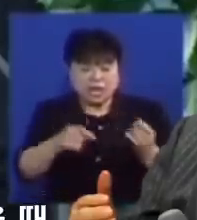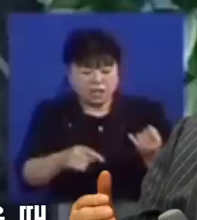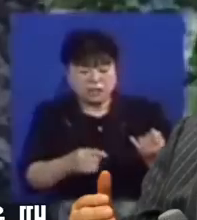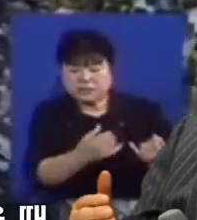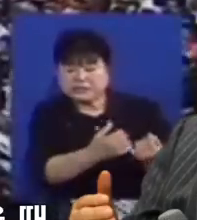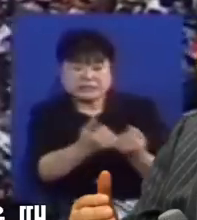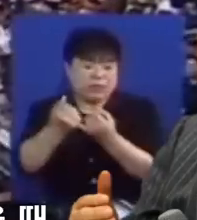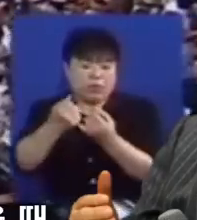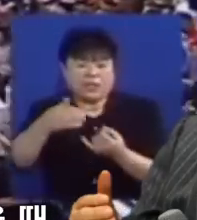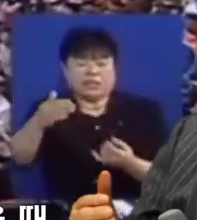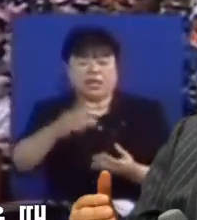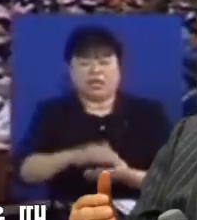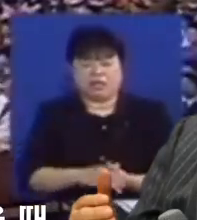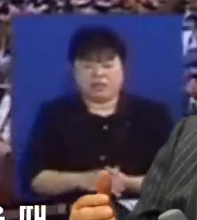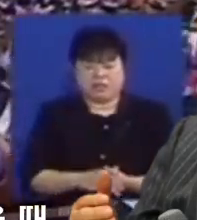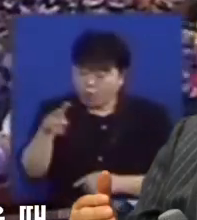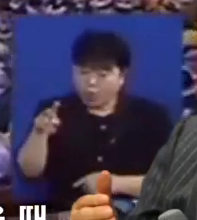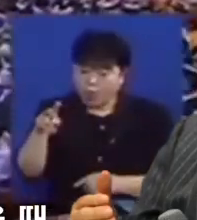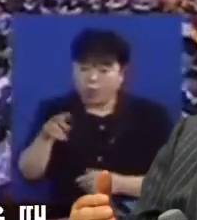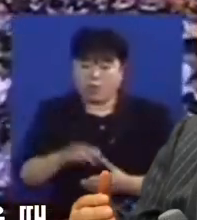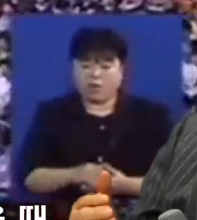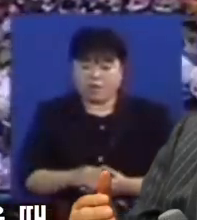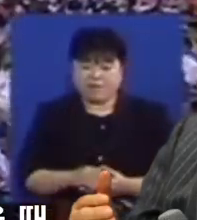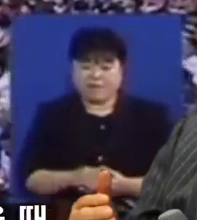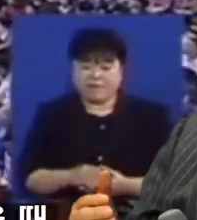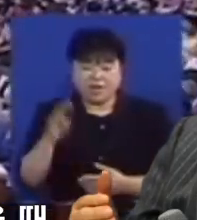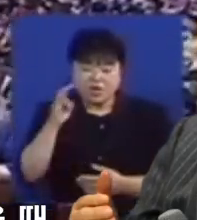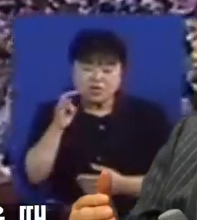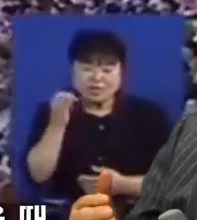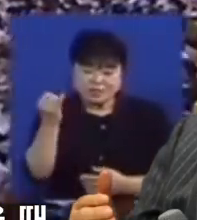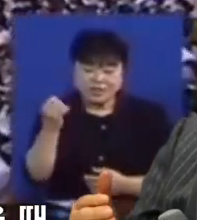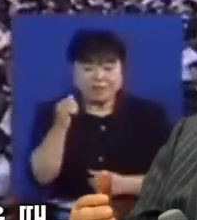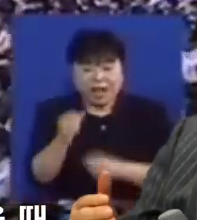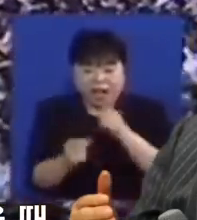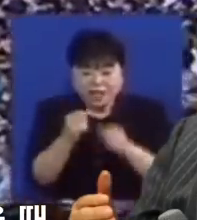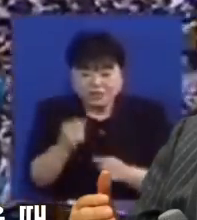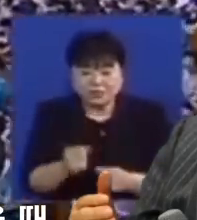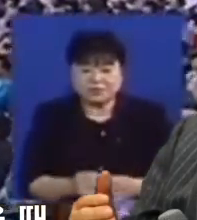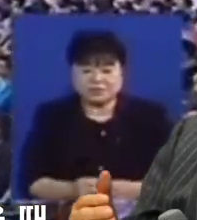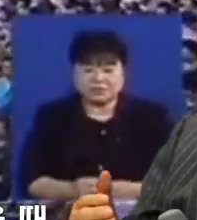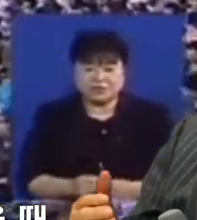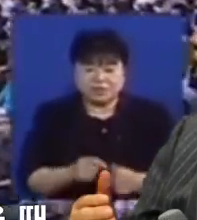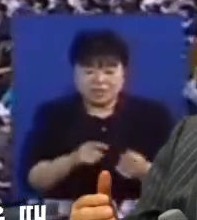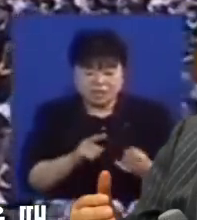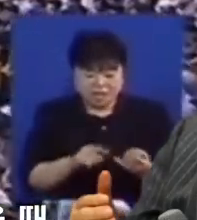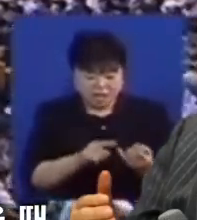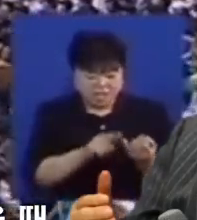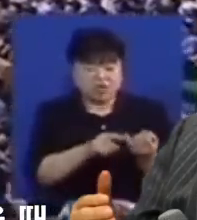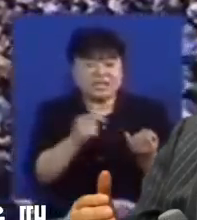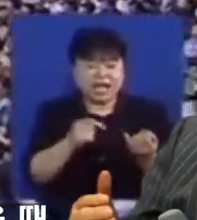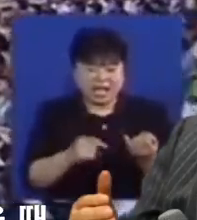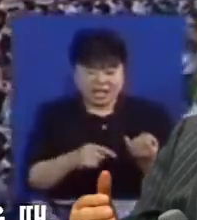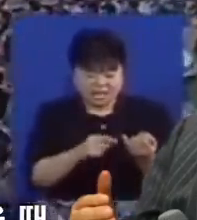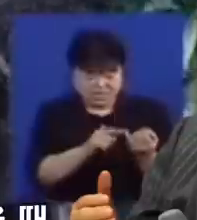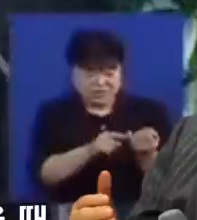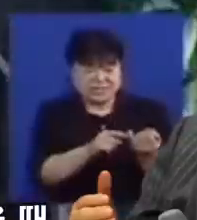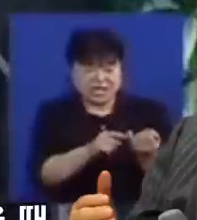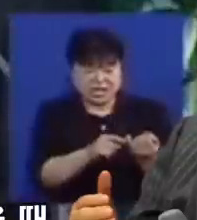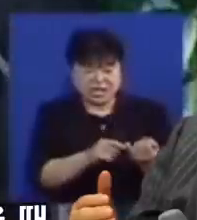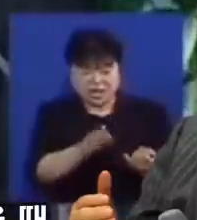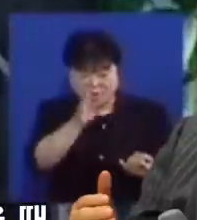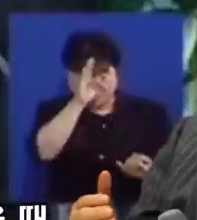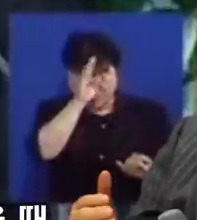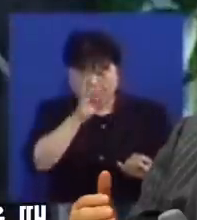끌어가니까, 끌려가는데 여자 율락여가 뛰어오더니만, 여보시오 당신 죽고 싶냐, 이